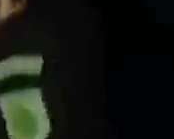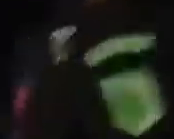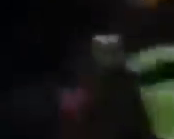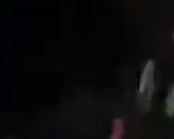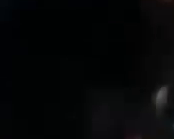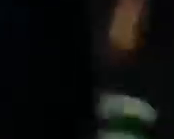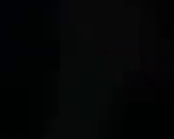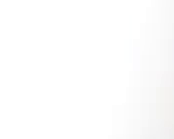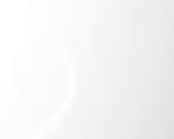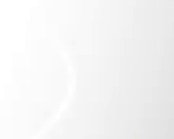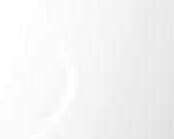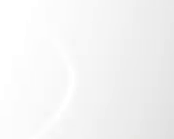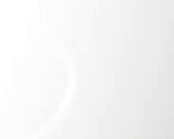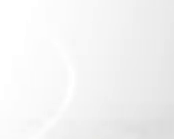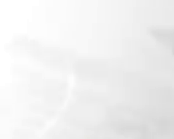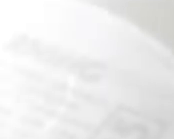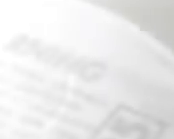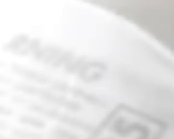rupiah.